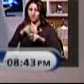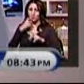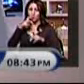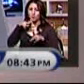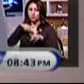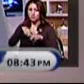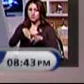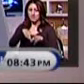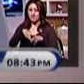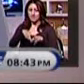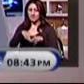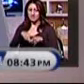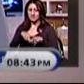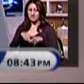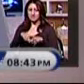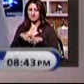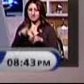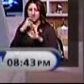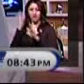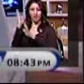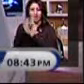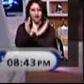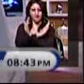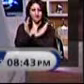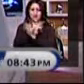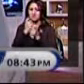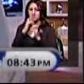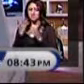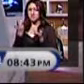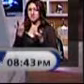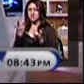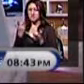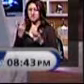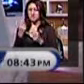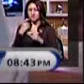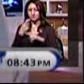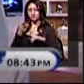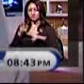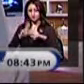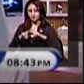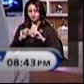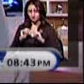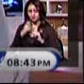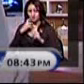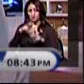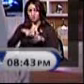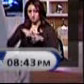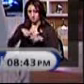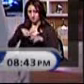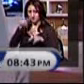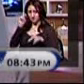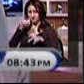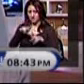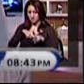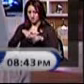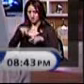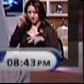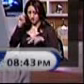هو المستبد الخفي في روايه نادي السيارات؟ هو الفكره انه يعني احنا عندنا صوره عن الاستبداد